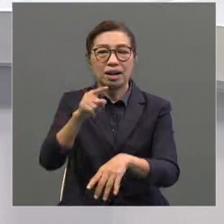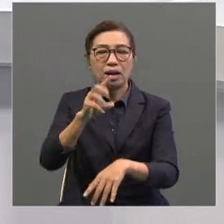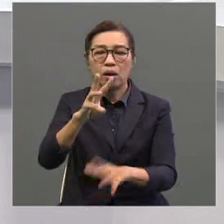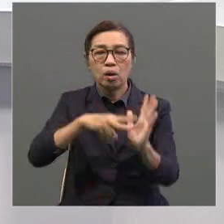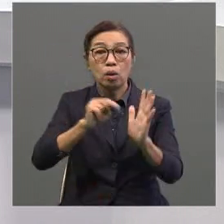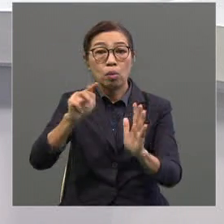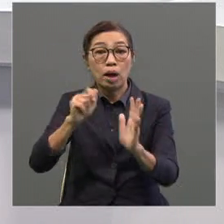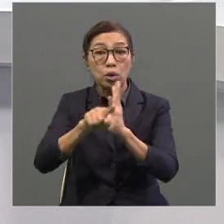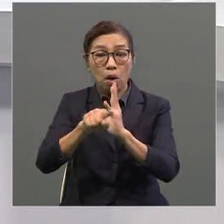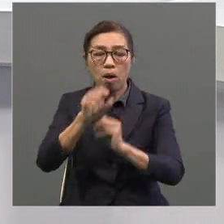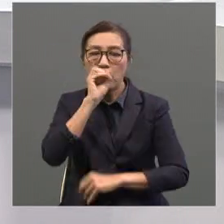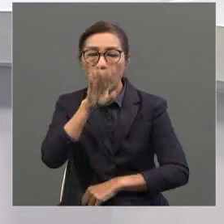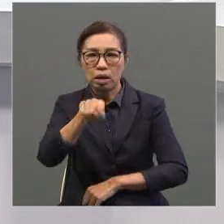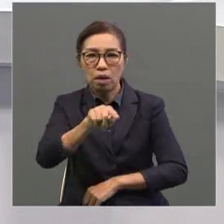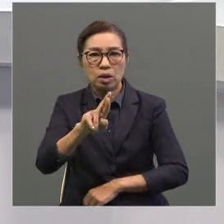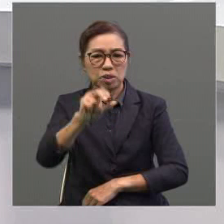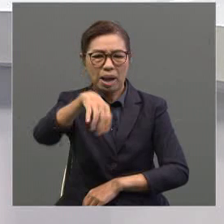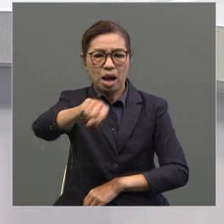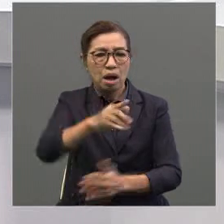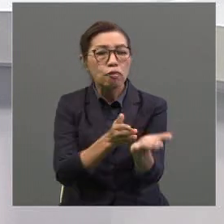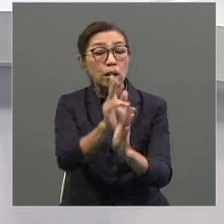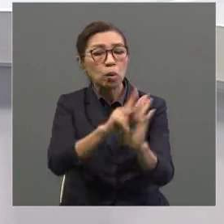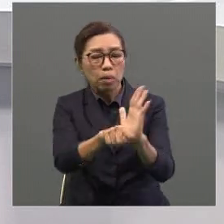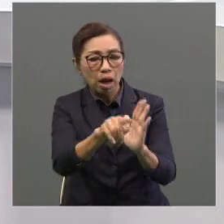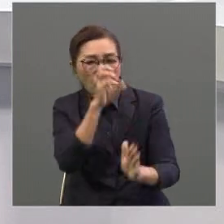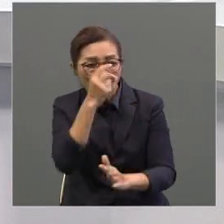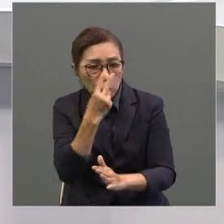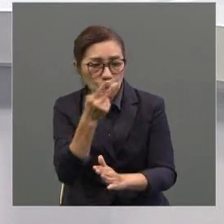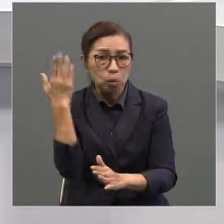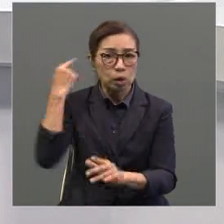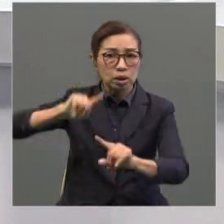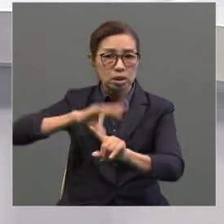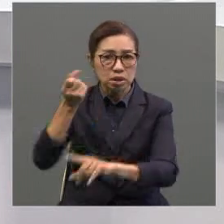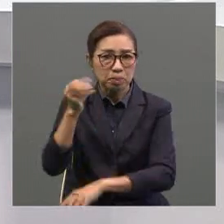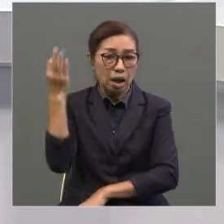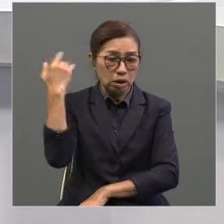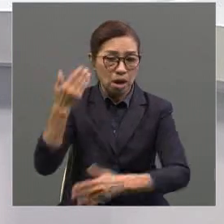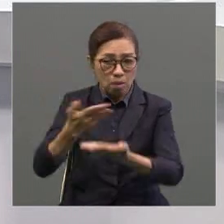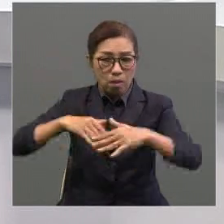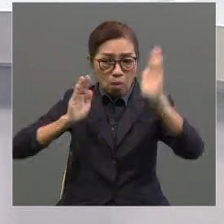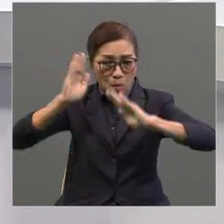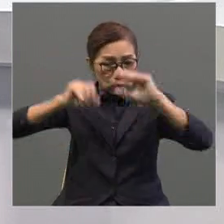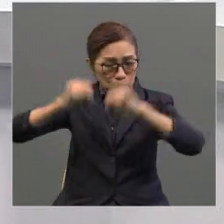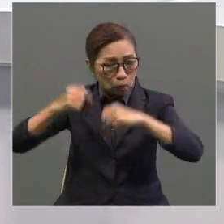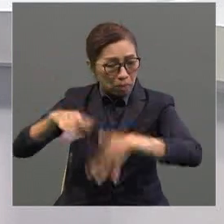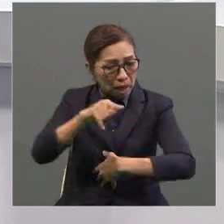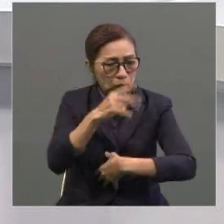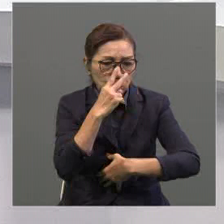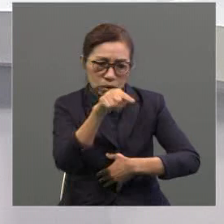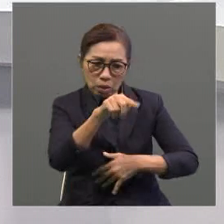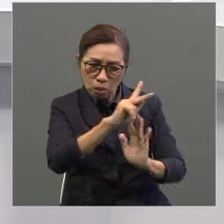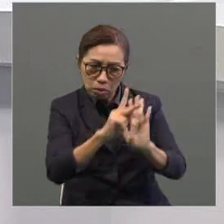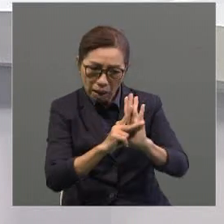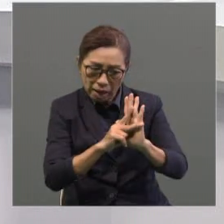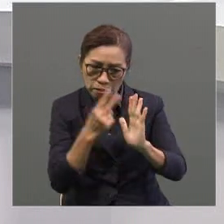ลองมาทบทวนกันอีกทีว่าในสิ่งที่มีมติไปเมื่อ 19กรกฎาคมเนี่ยมันยังมีข้อกฎหมายข้อไหนให้